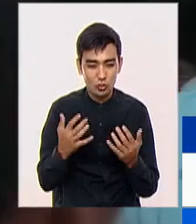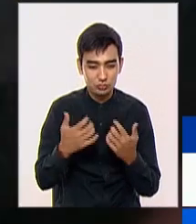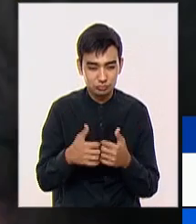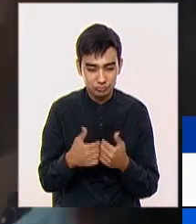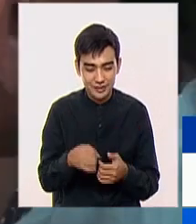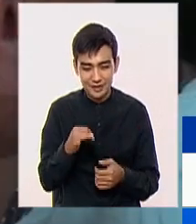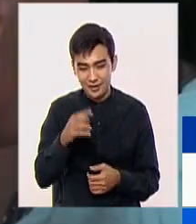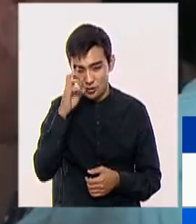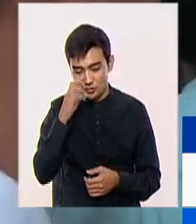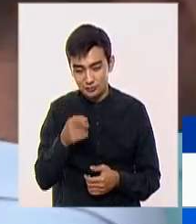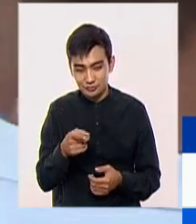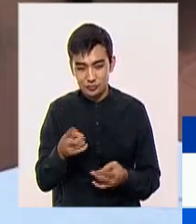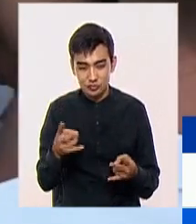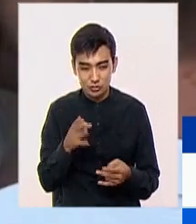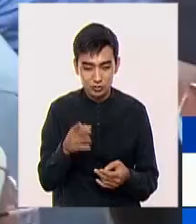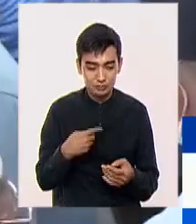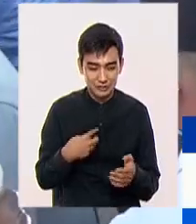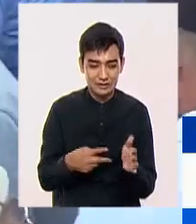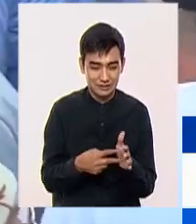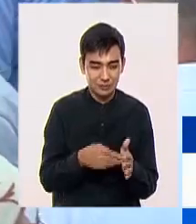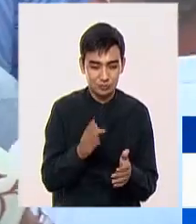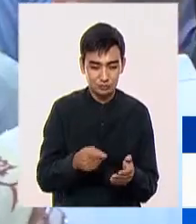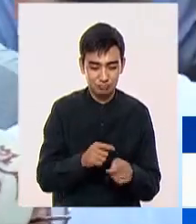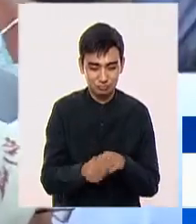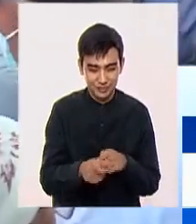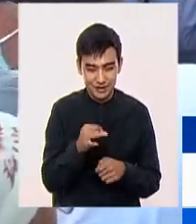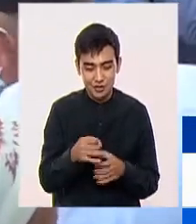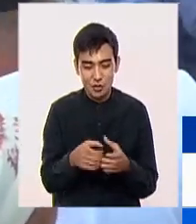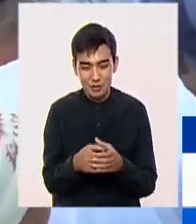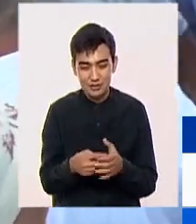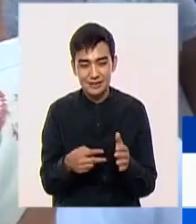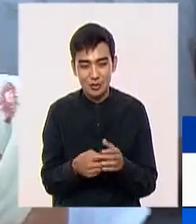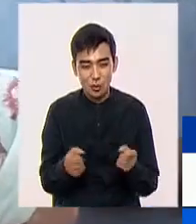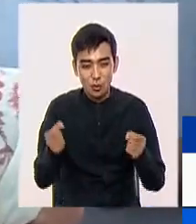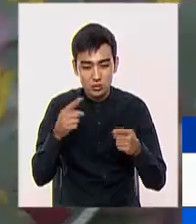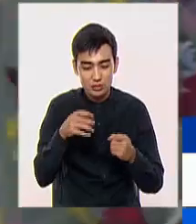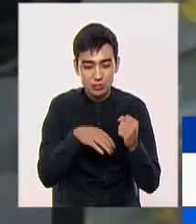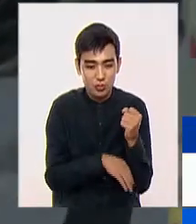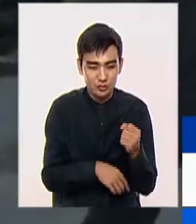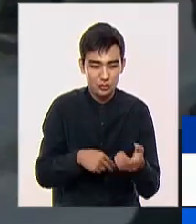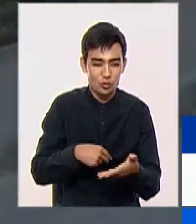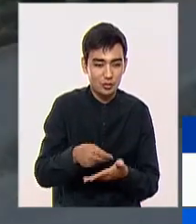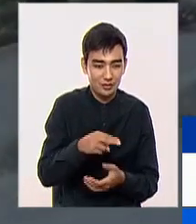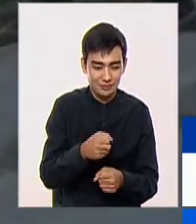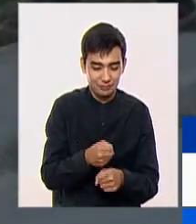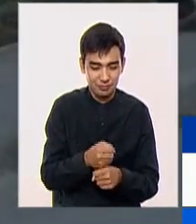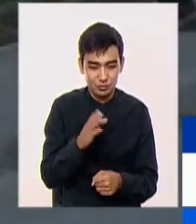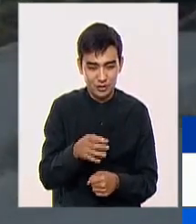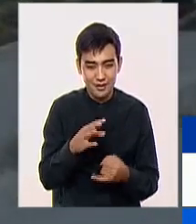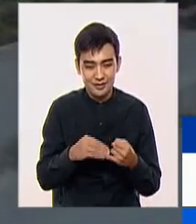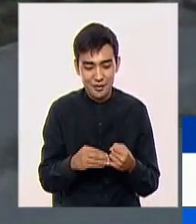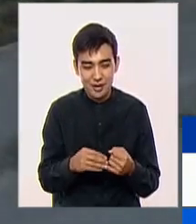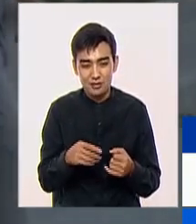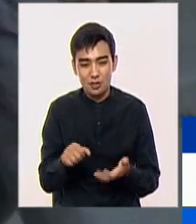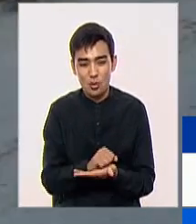Сосын мемлекет мұқтаждығына алу қаулы шығатынын айтты. Кейін бағалаушы компаниялар құнын анықтап, соңғы сатта сатып алу жүргізіледі. Ал жерінің не